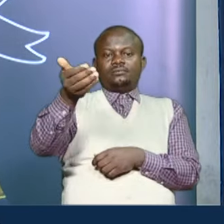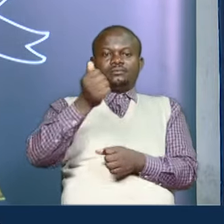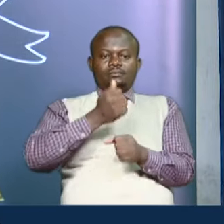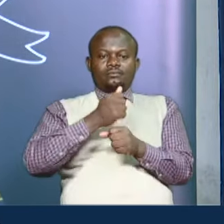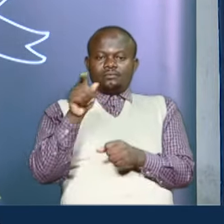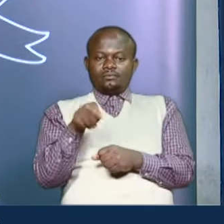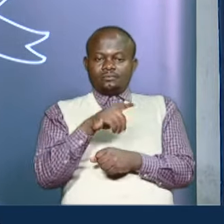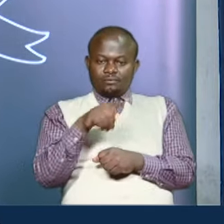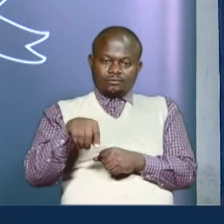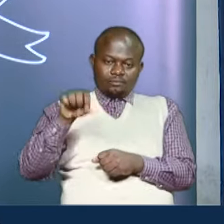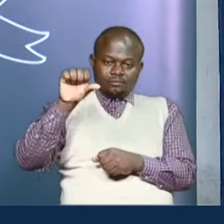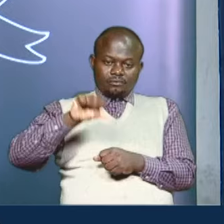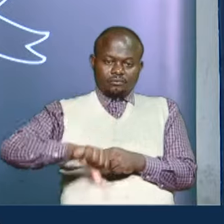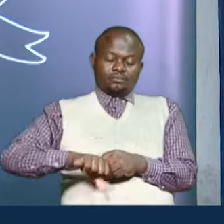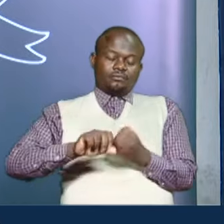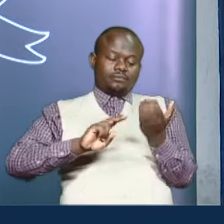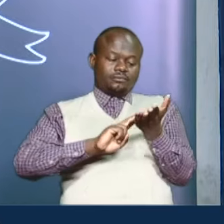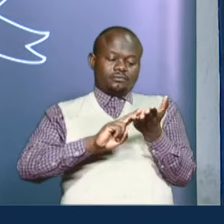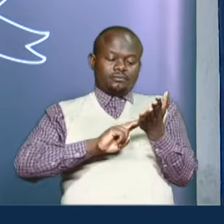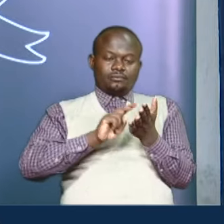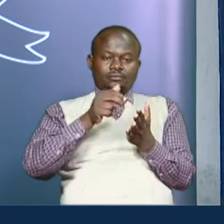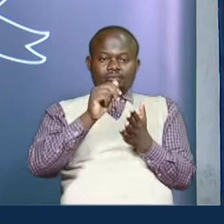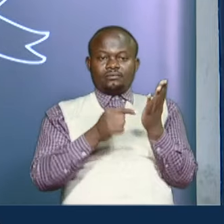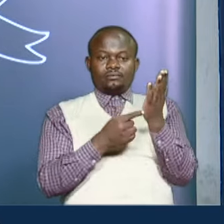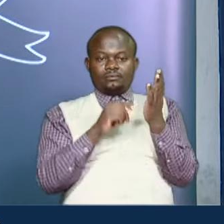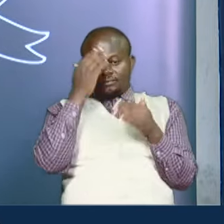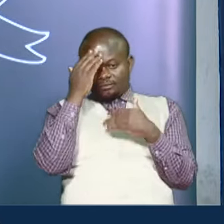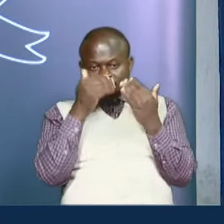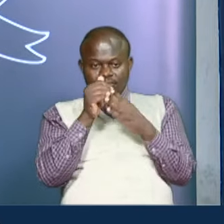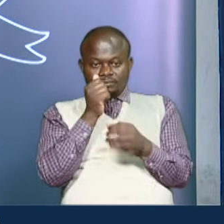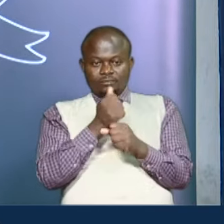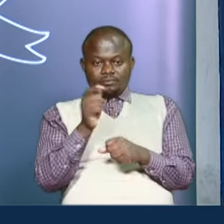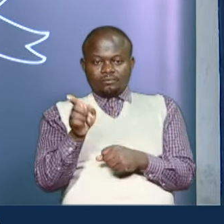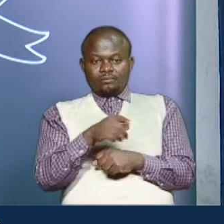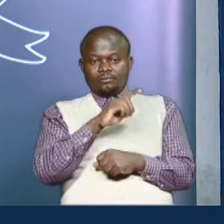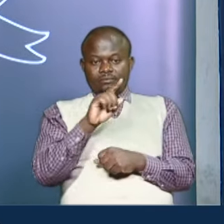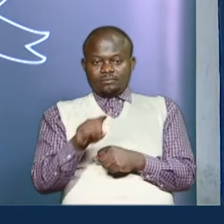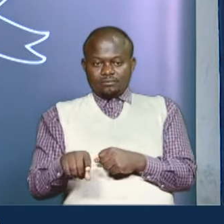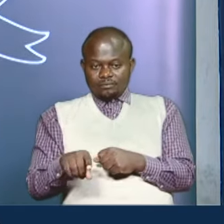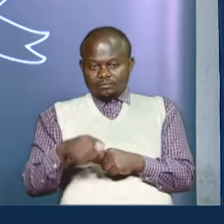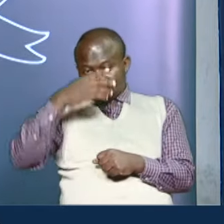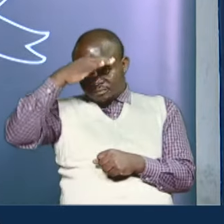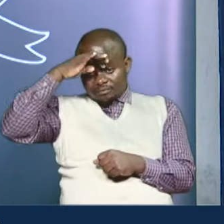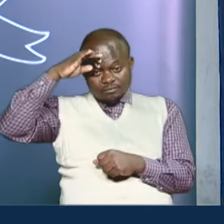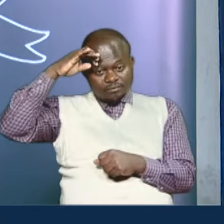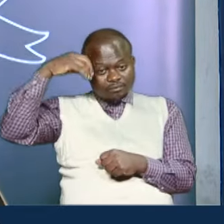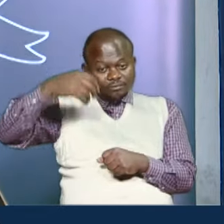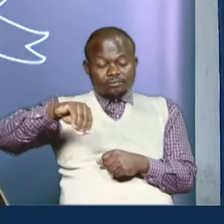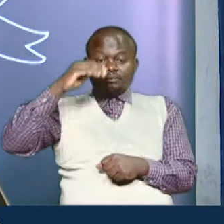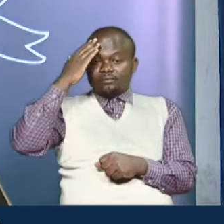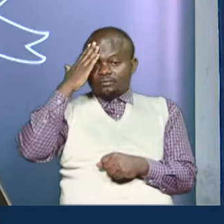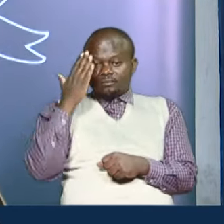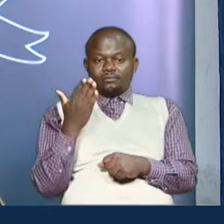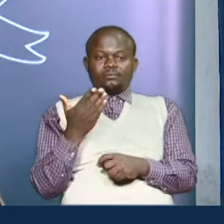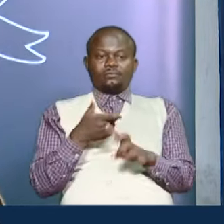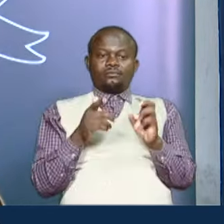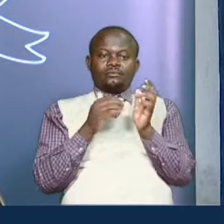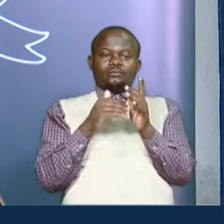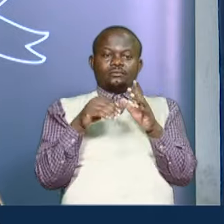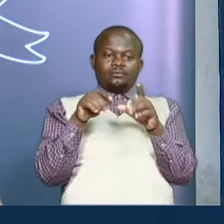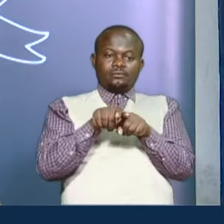nabi barifashije iryo koranabuhanga kugira ngo bakore ibyaha bigoye gutahura natwe rero